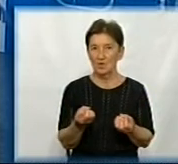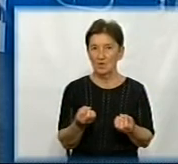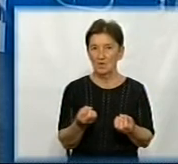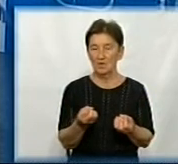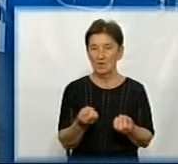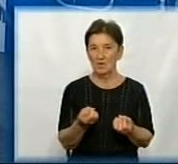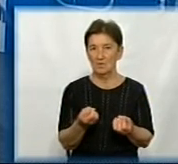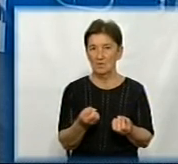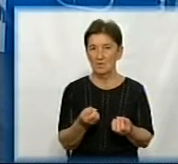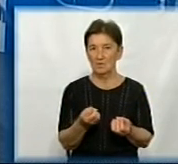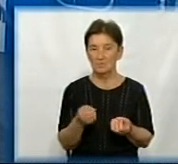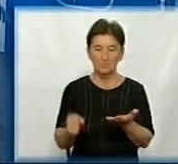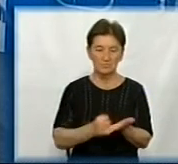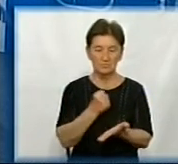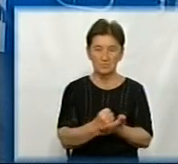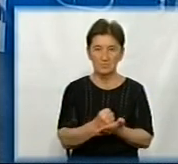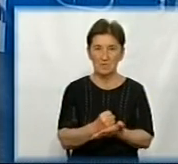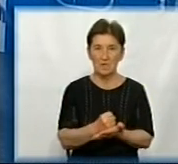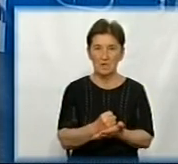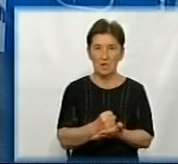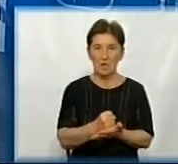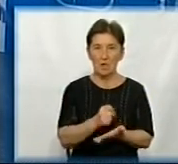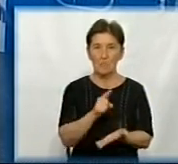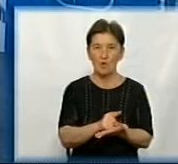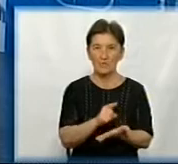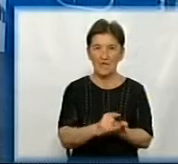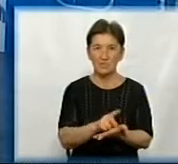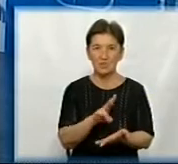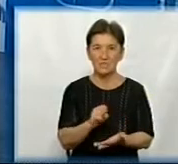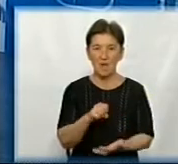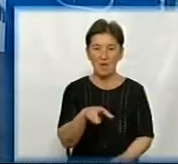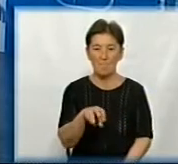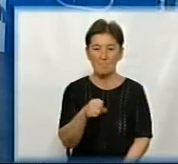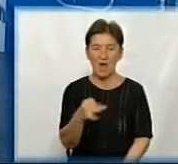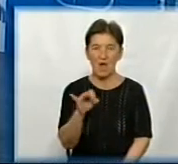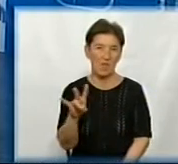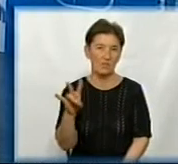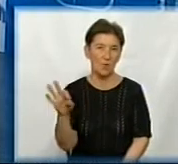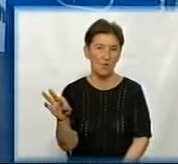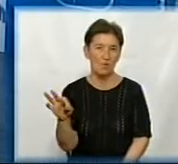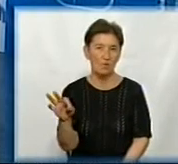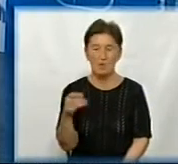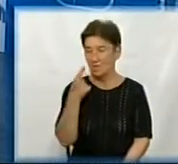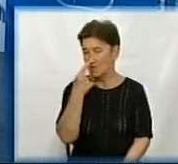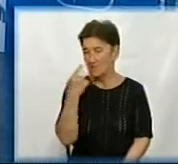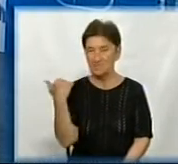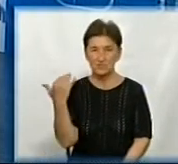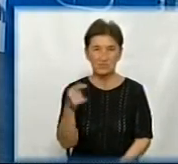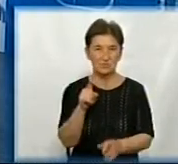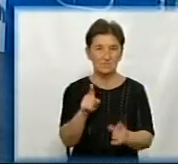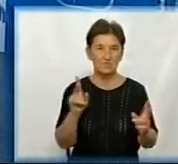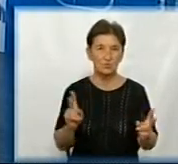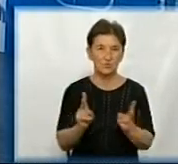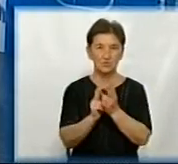податку на майно, в даному випадку на комунальне, чи ні? Ні. Хто це має визначати? Тому що нещодавно ви зустрічалися з